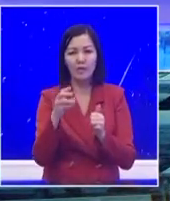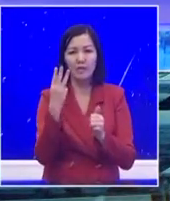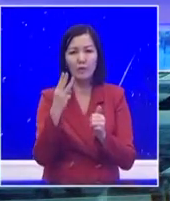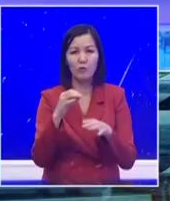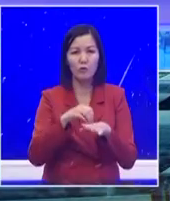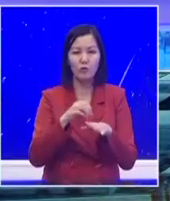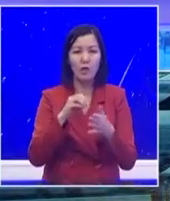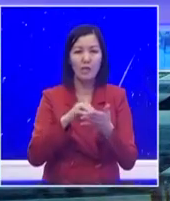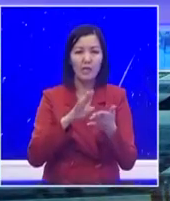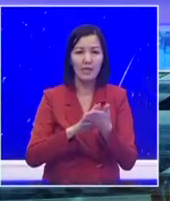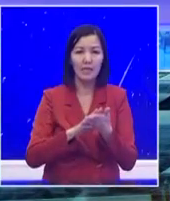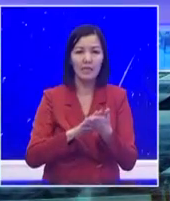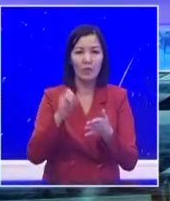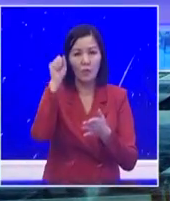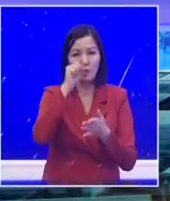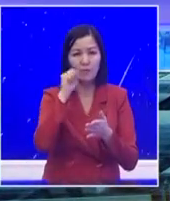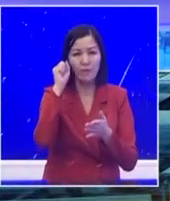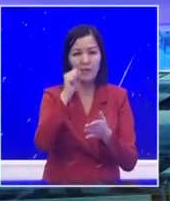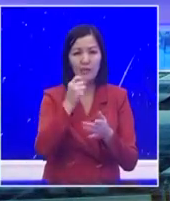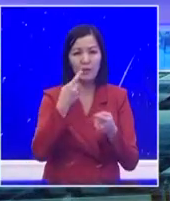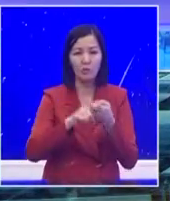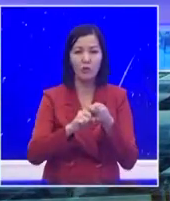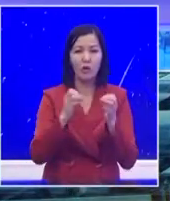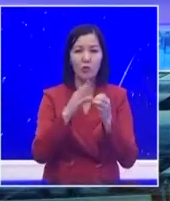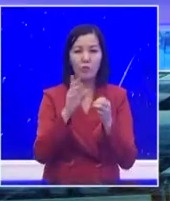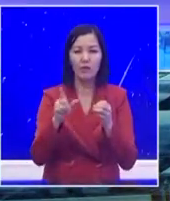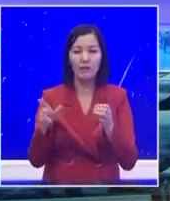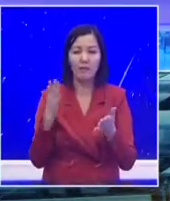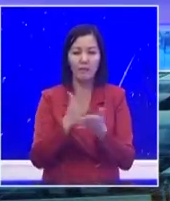тіркелсе, Өзбекстанда дертті жұқтырғандар саны 15-ке жетті.